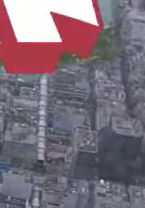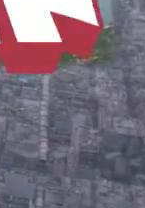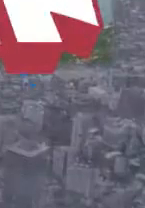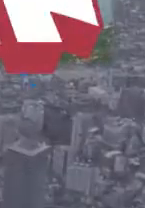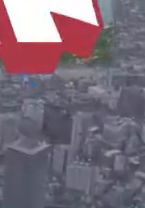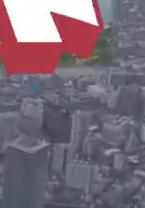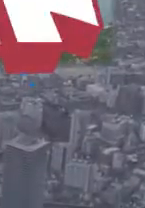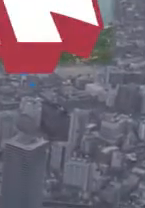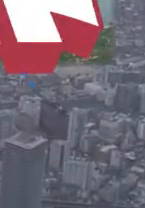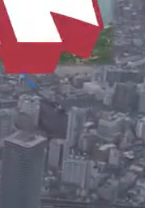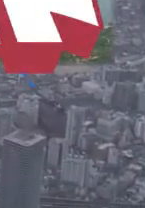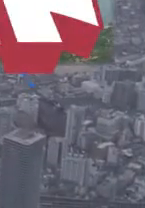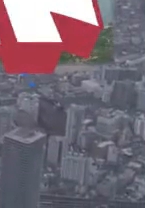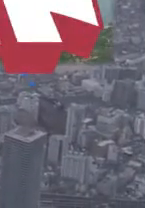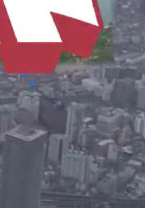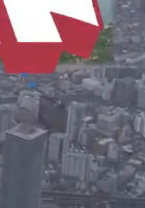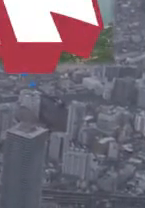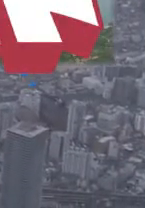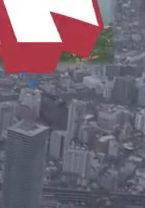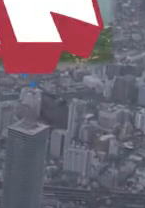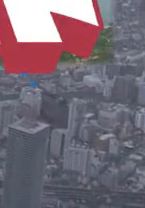広島県議会ダイジェスト。